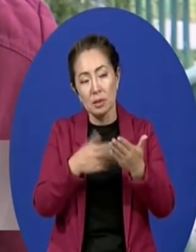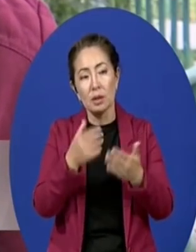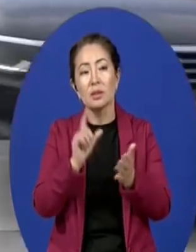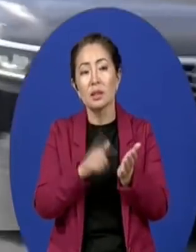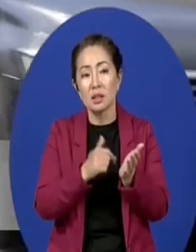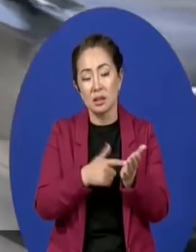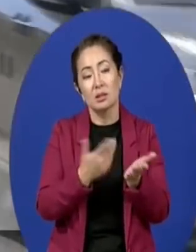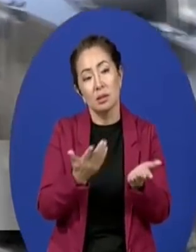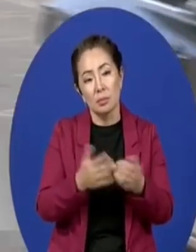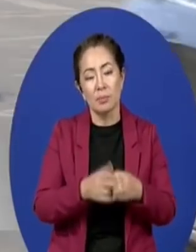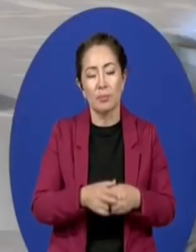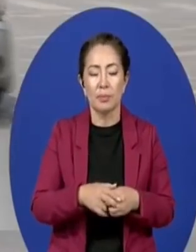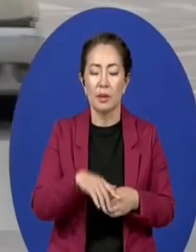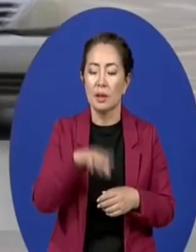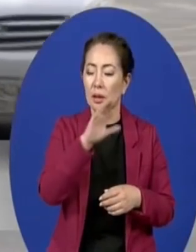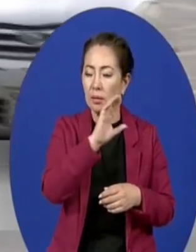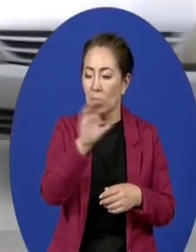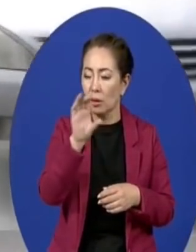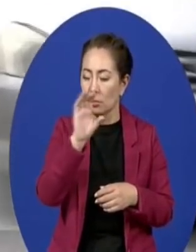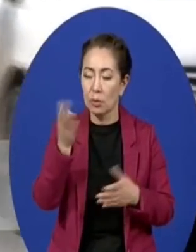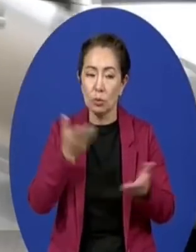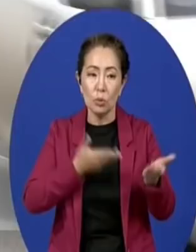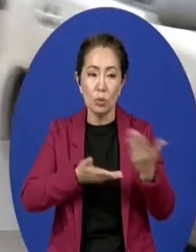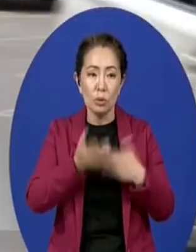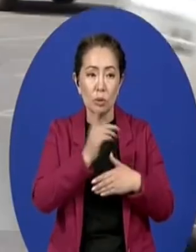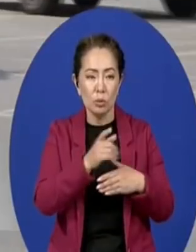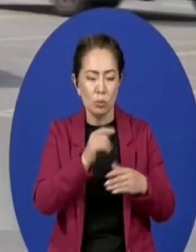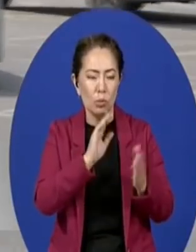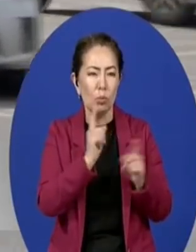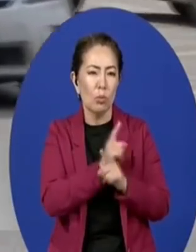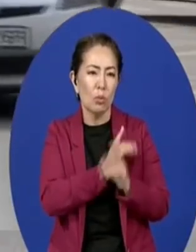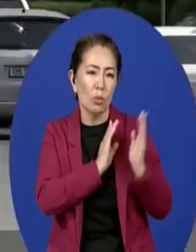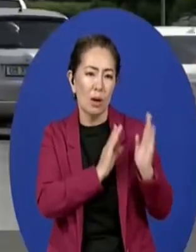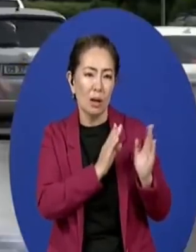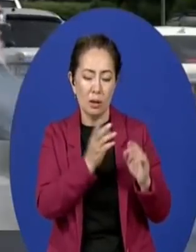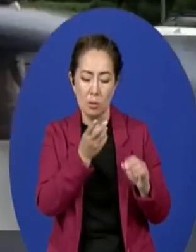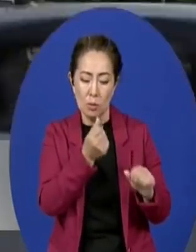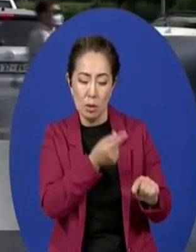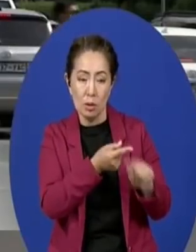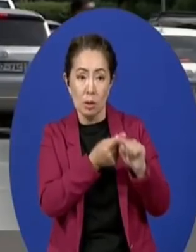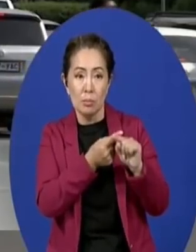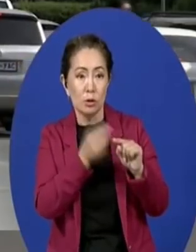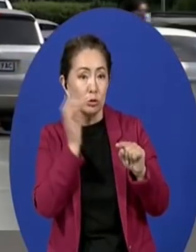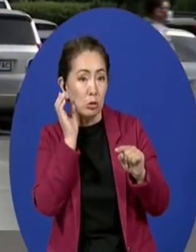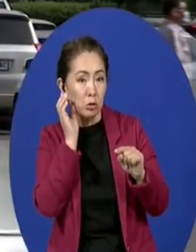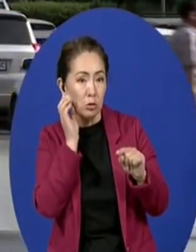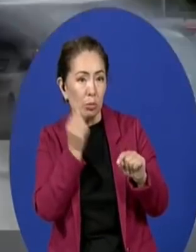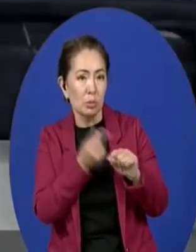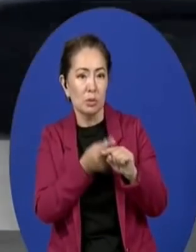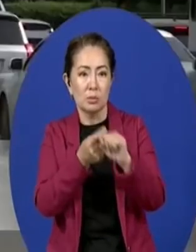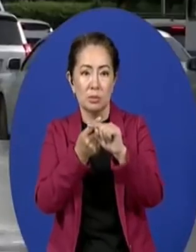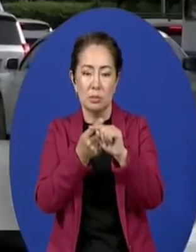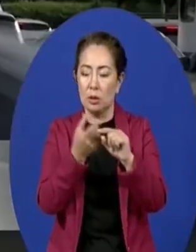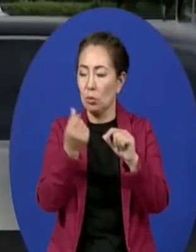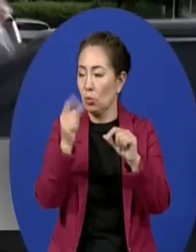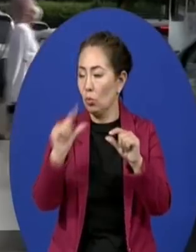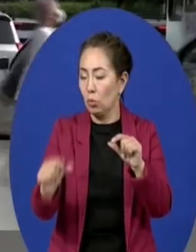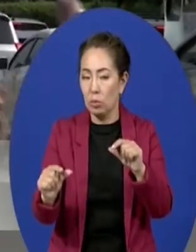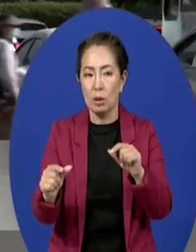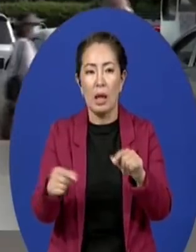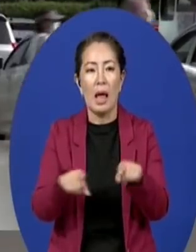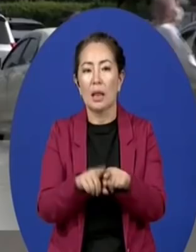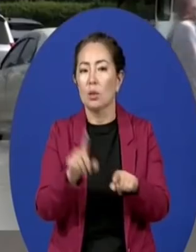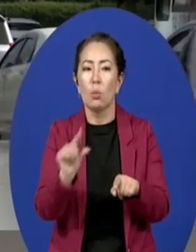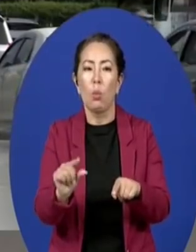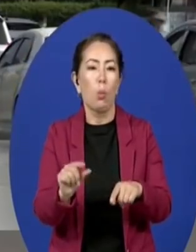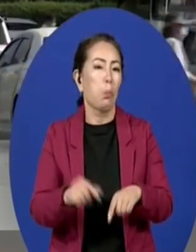хэрэгтэй хаа. Аж ахуйн нэгжүүд худалдаа эрхлэгчд нэг буруу хандлага бий. Үн өсөх сургаар үнэ нэмдэг харин үн буухад буулгадаггүй.